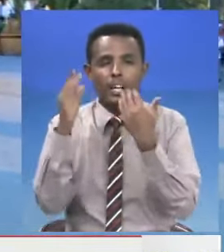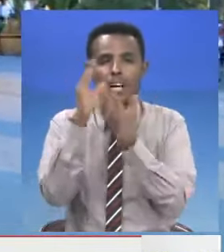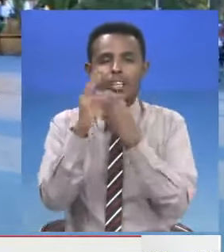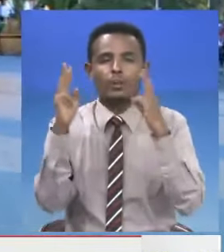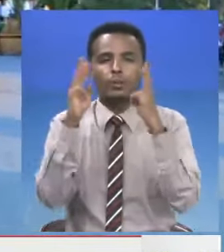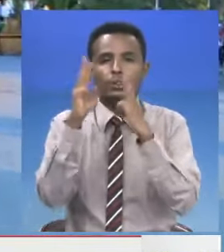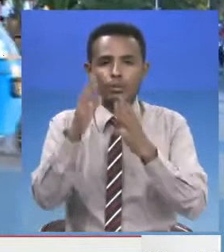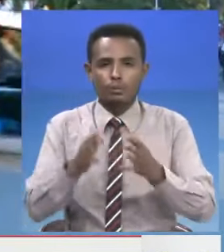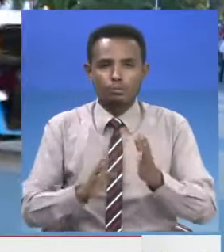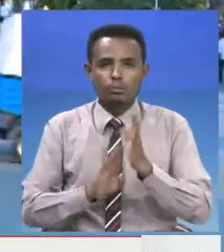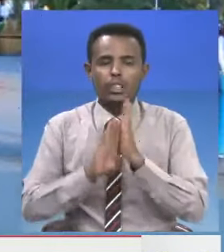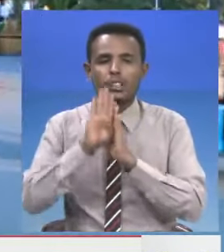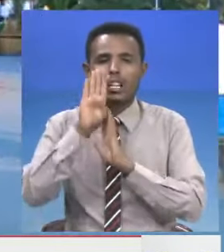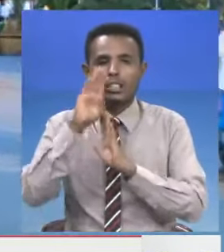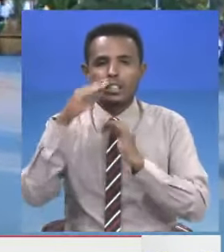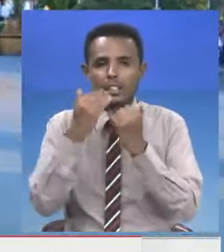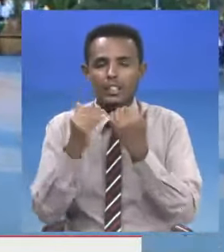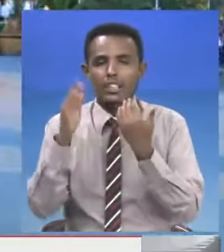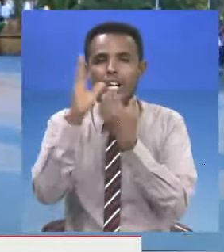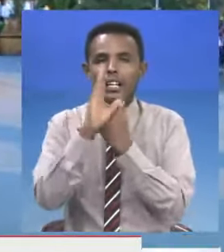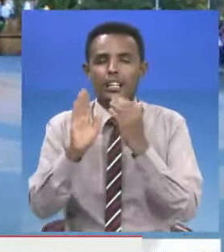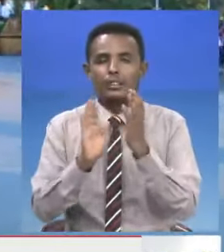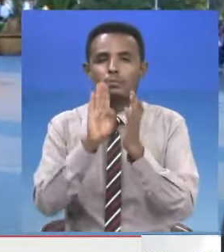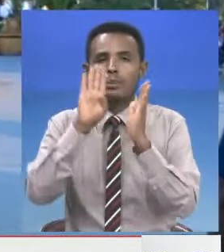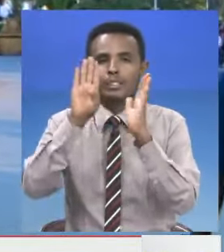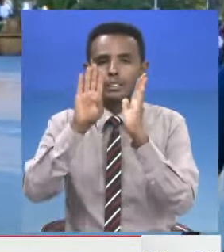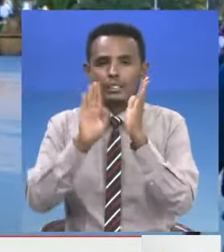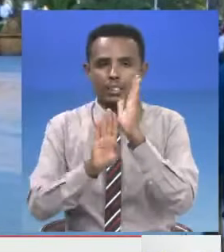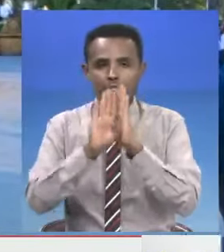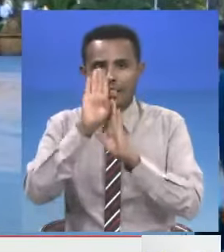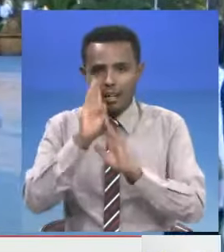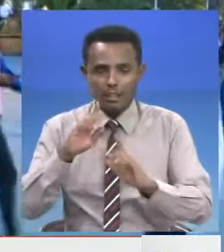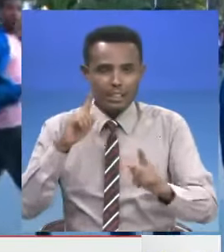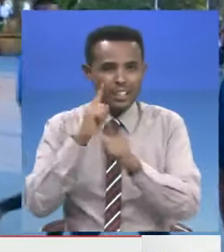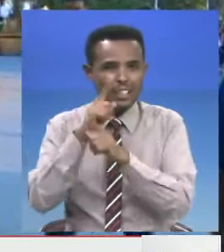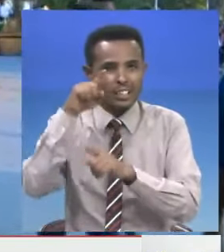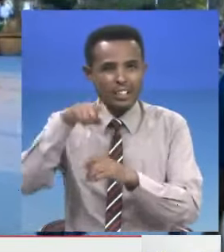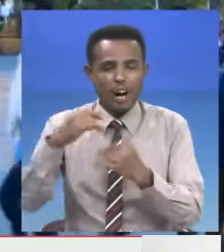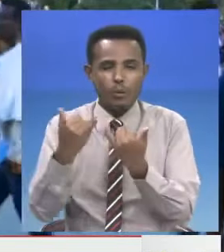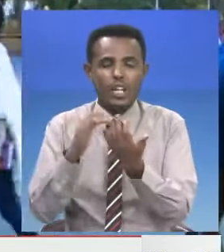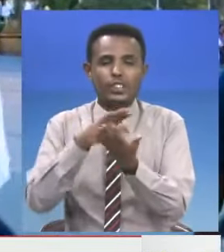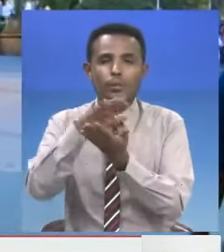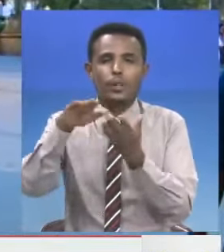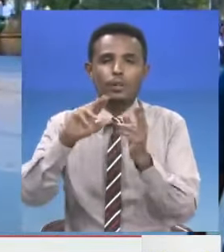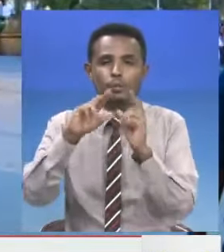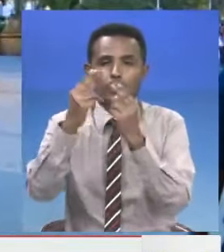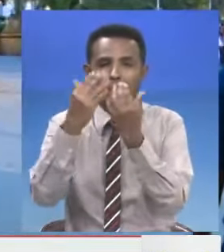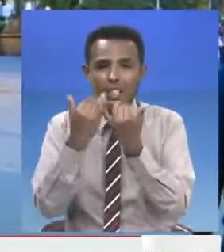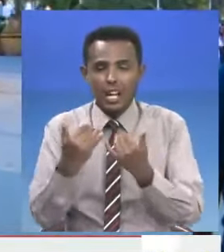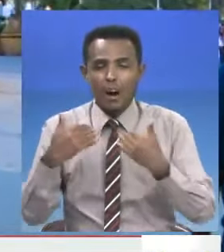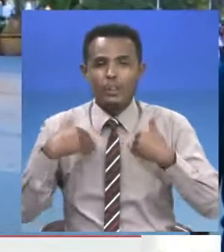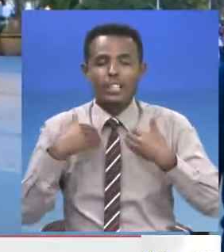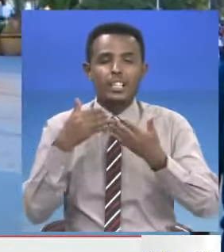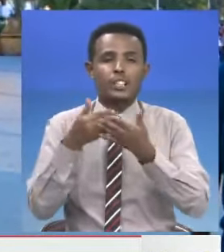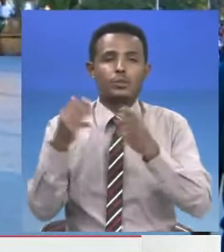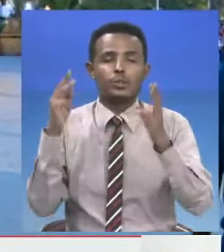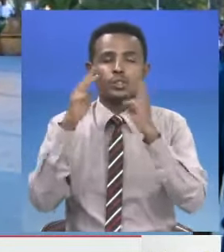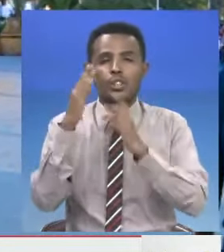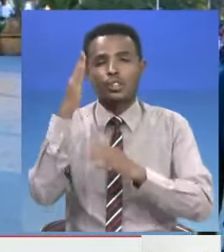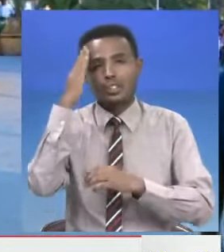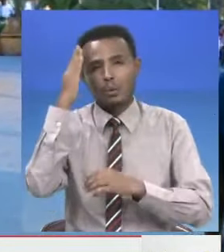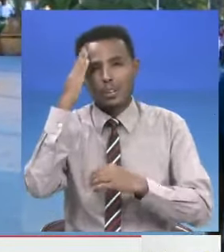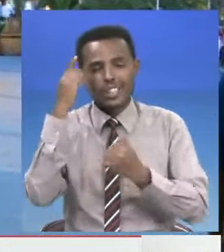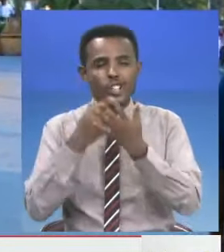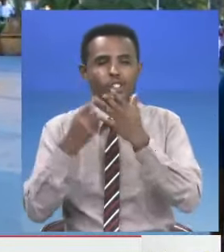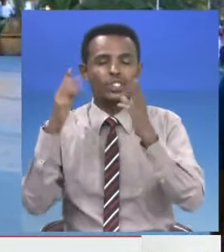የሀገራችን እድገትና ብልጽግና ማረጋገጥ ይገባል። አሸባሪውን የትግራይ ወራሪ ቡድን አሁን ላይ እያደረሰ ያለው ችግር ይታወቃል። ይህንን ችግር